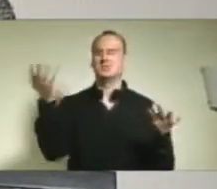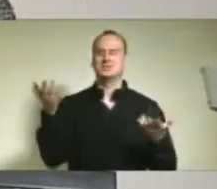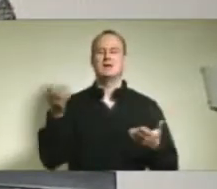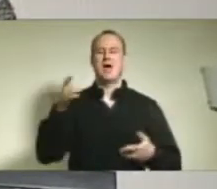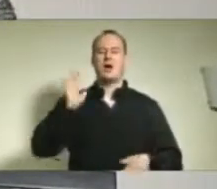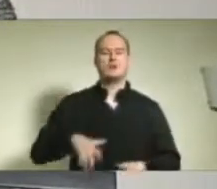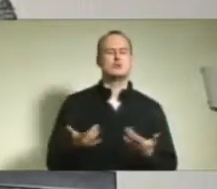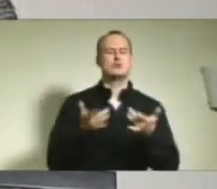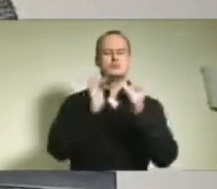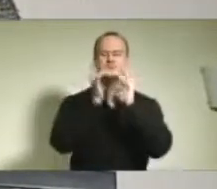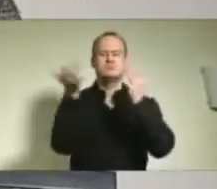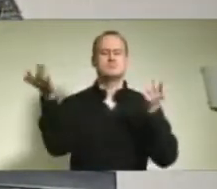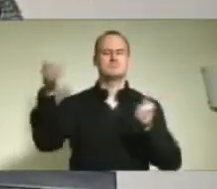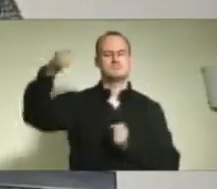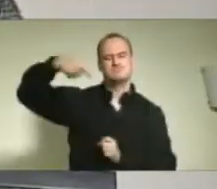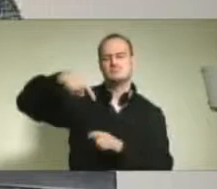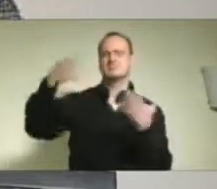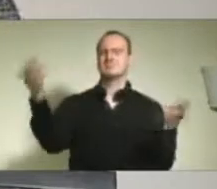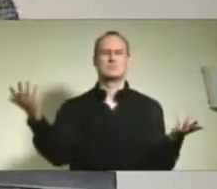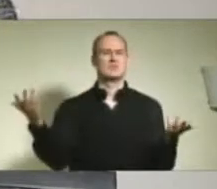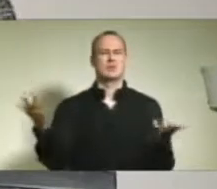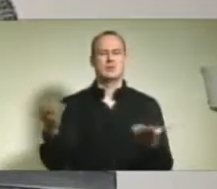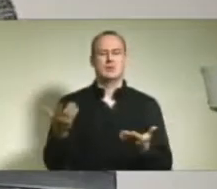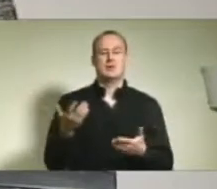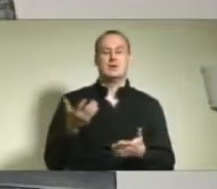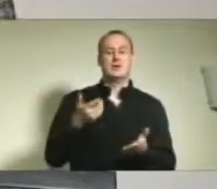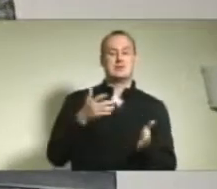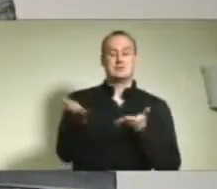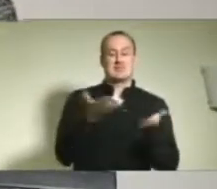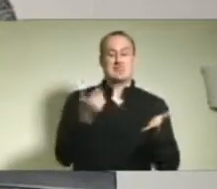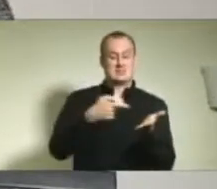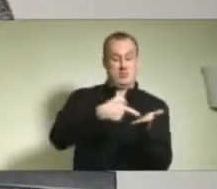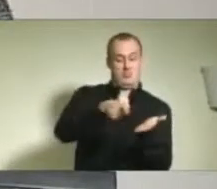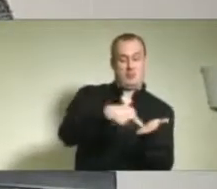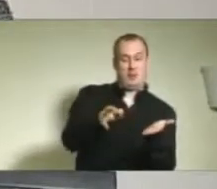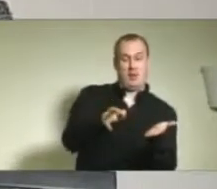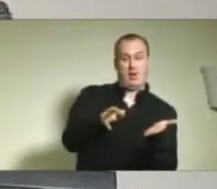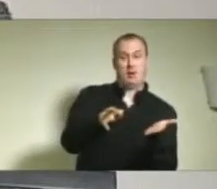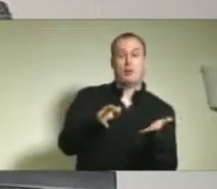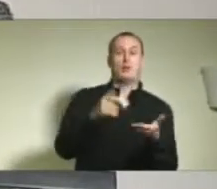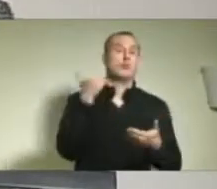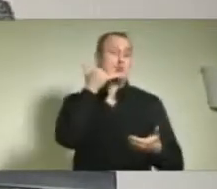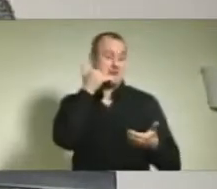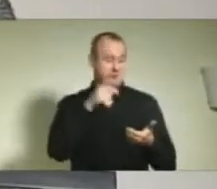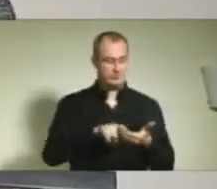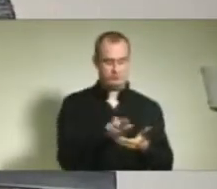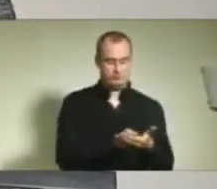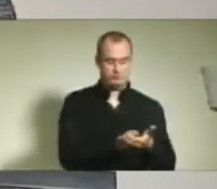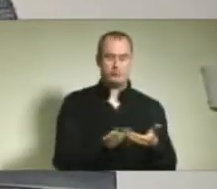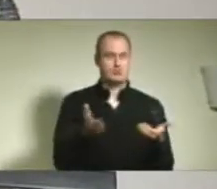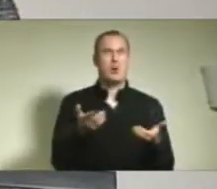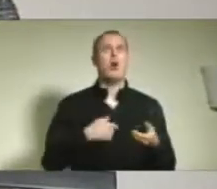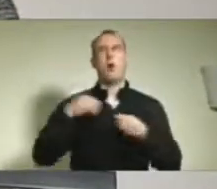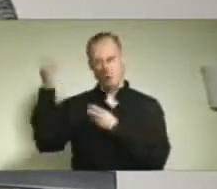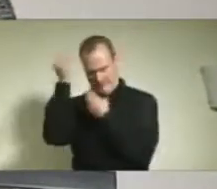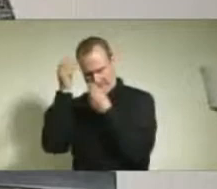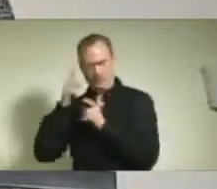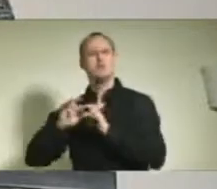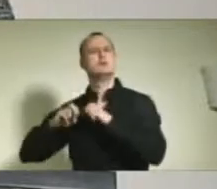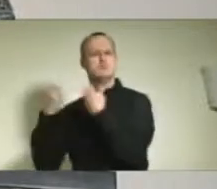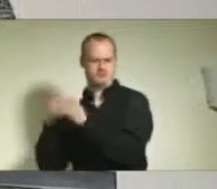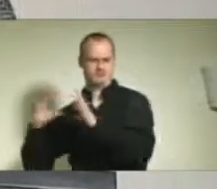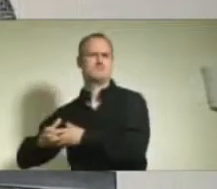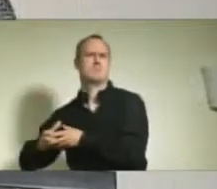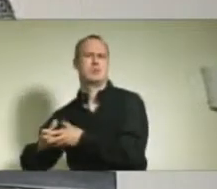ne propose encore pas le service de paiement téléphonique. C'est une réflexion qui va certainement voir le jour, mais on ne l'a encore pas. Et ce qu'il faut quand même savoir,